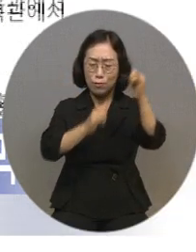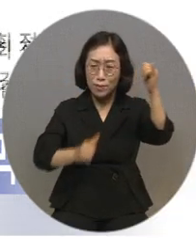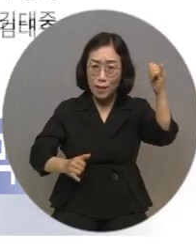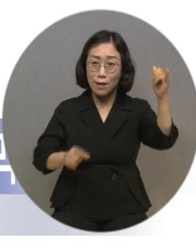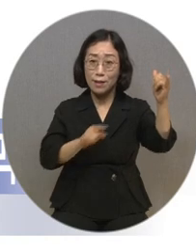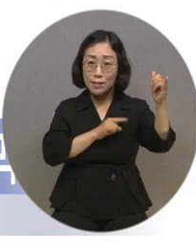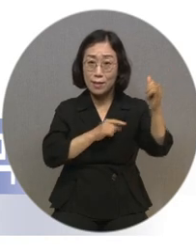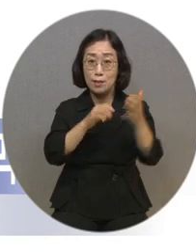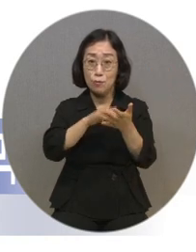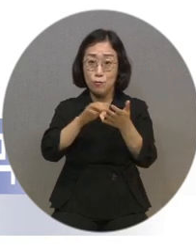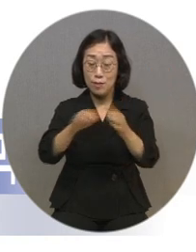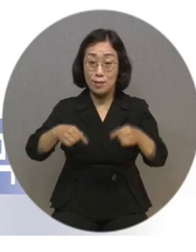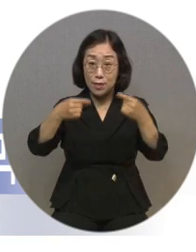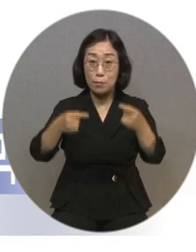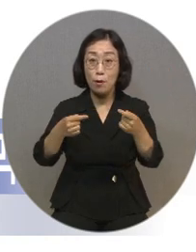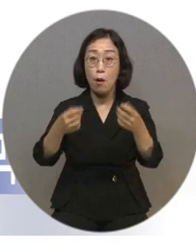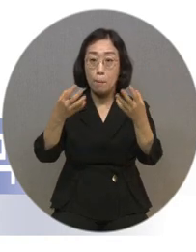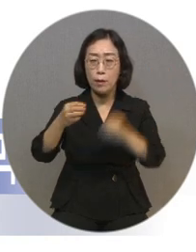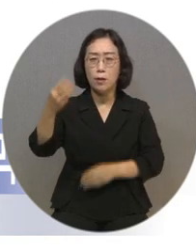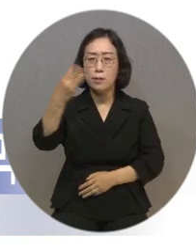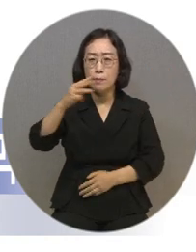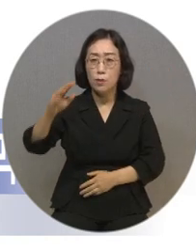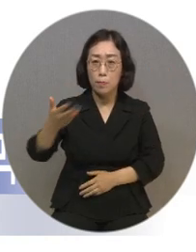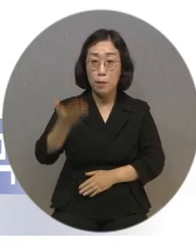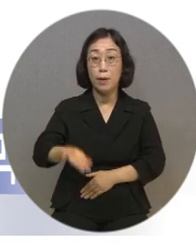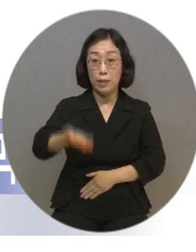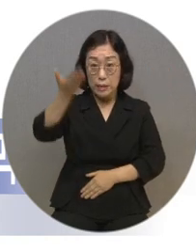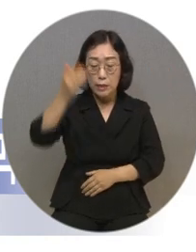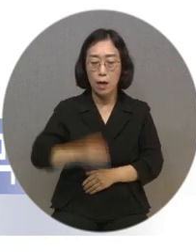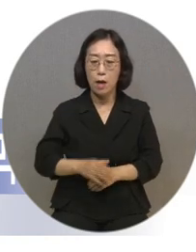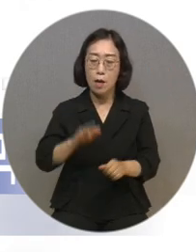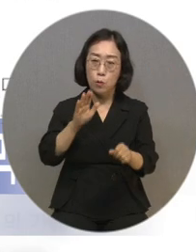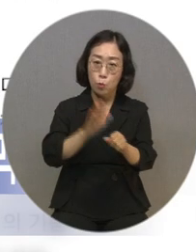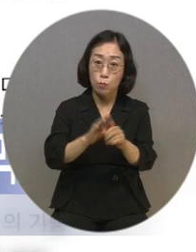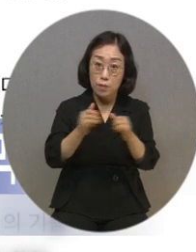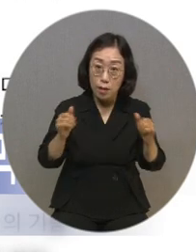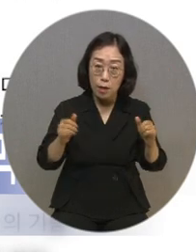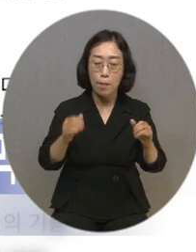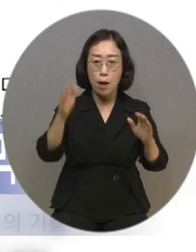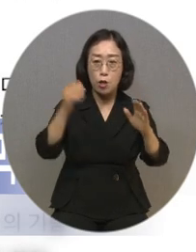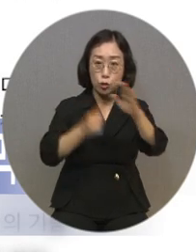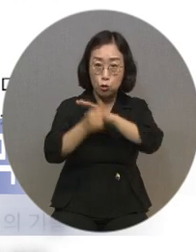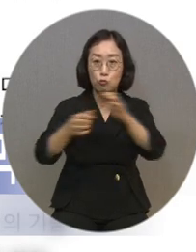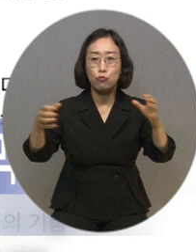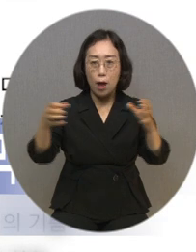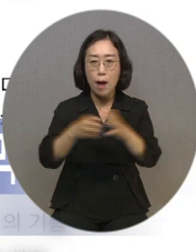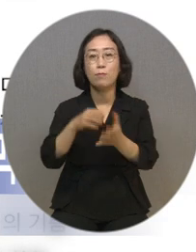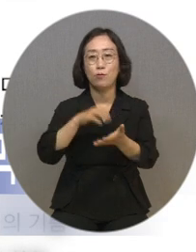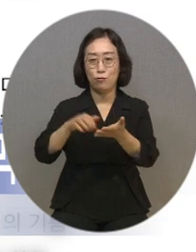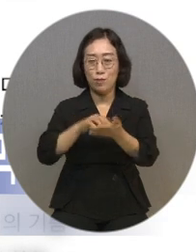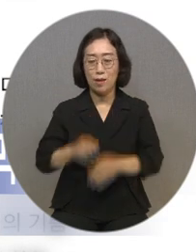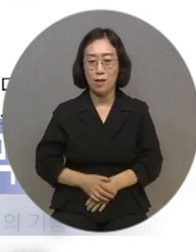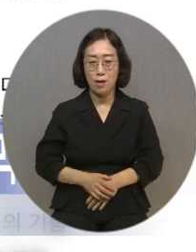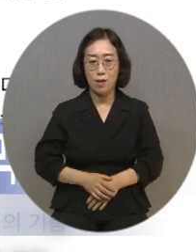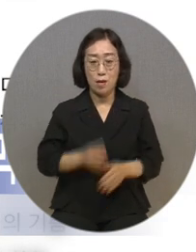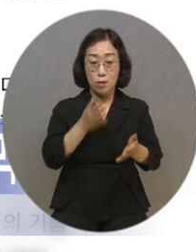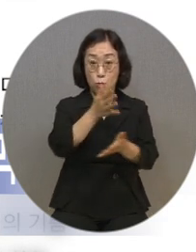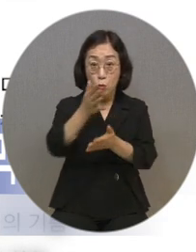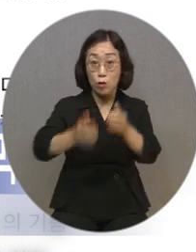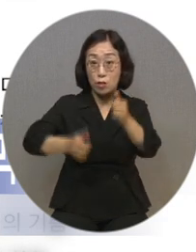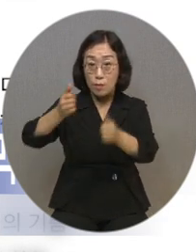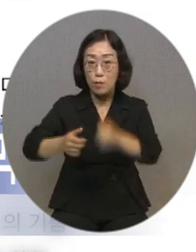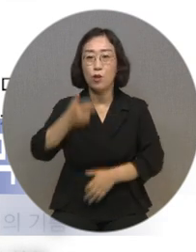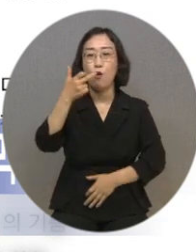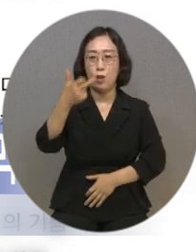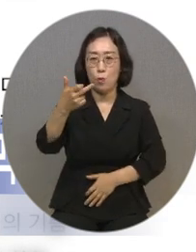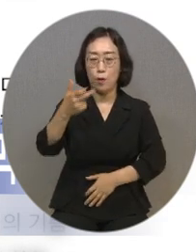인원인 3828 명의 선수와 임원 등이 참가했는데요 17개 종목에서 경기가 열린 가운데